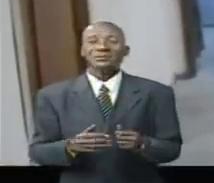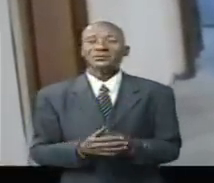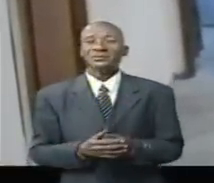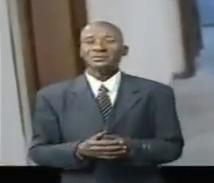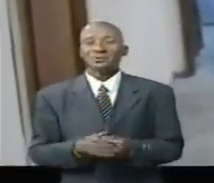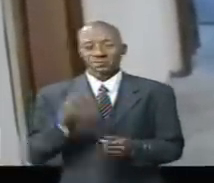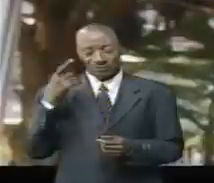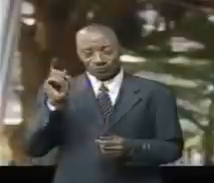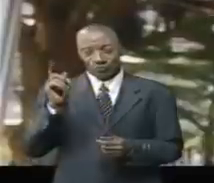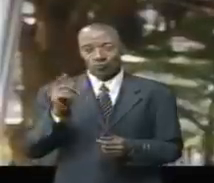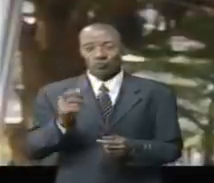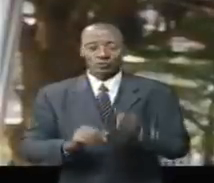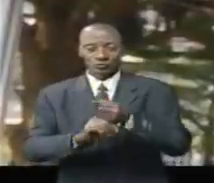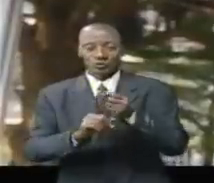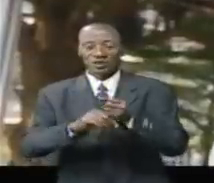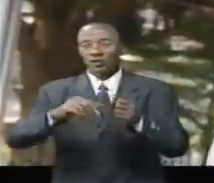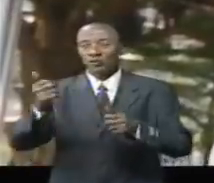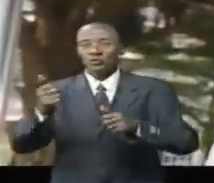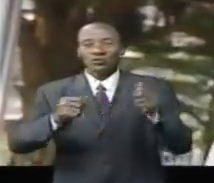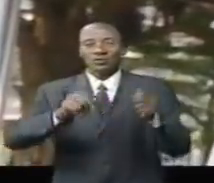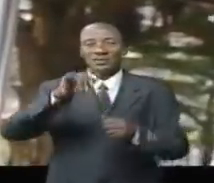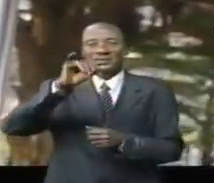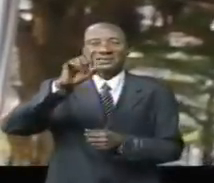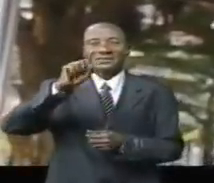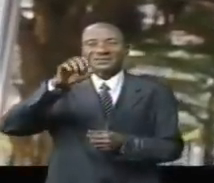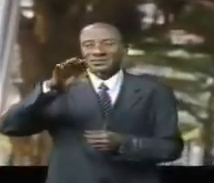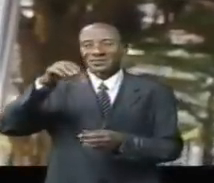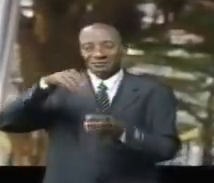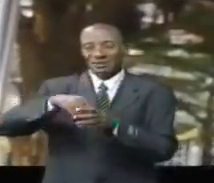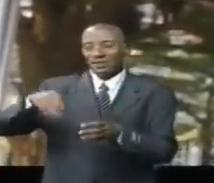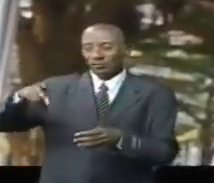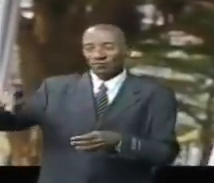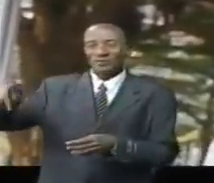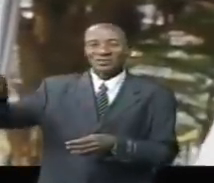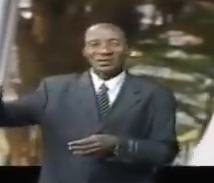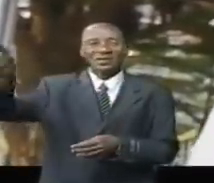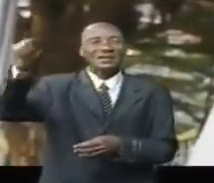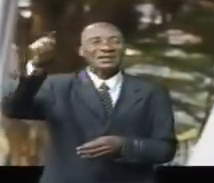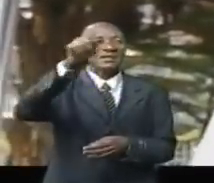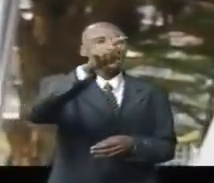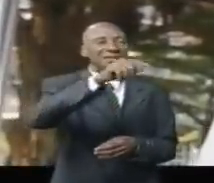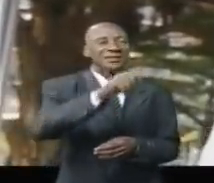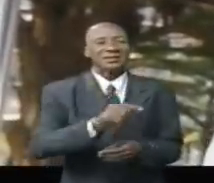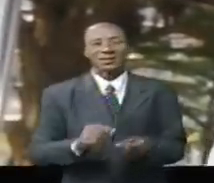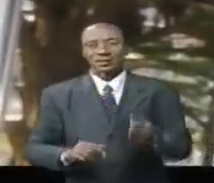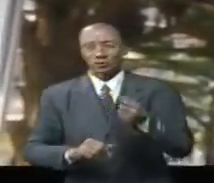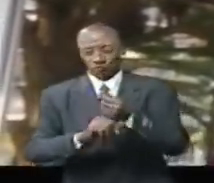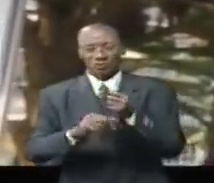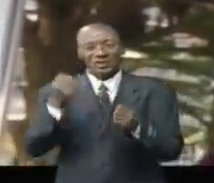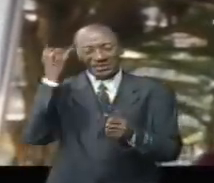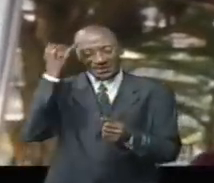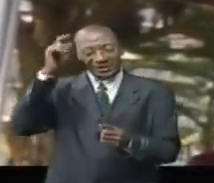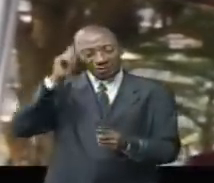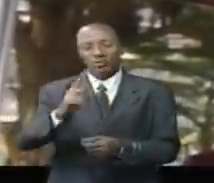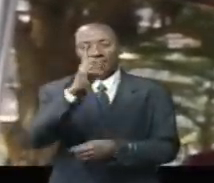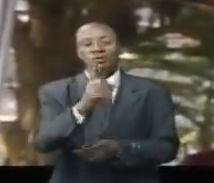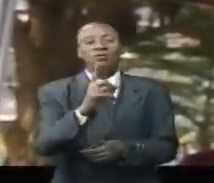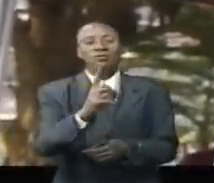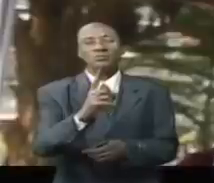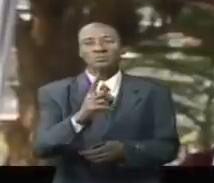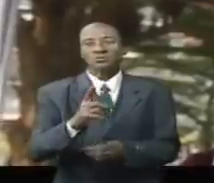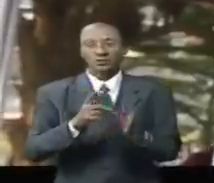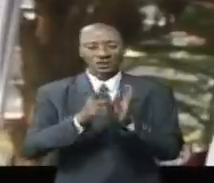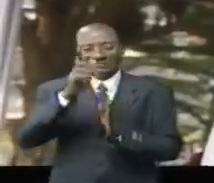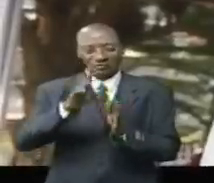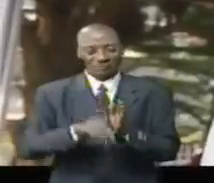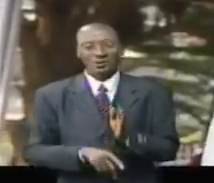et régionale. Nous avons rencontré les préoccupations et je pense que le diagnostic qui a été fait sur les difficultés que nous avons, qui sont dues